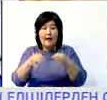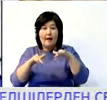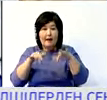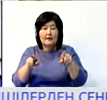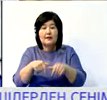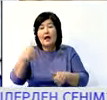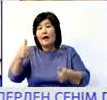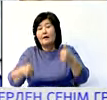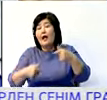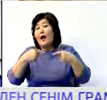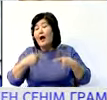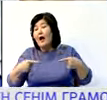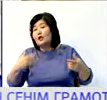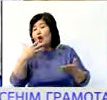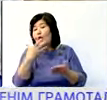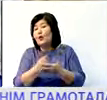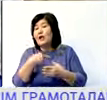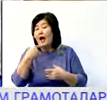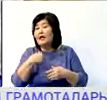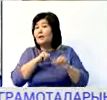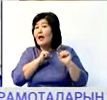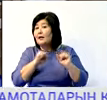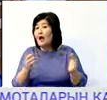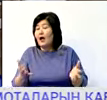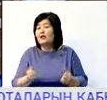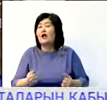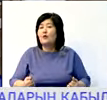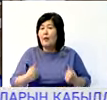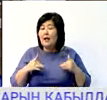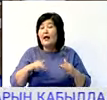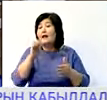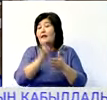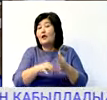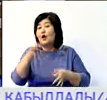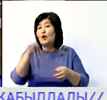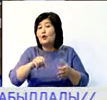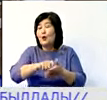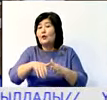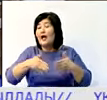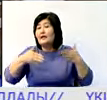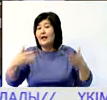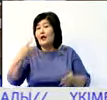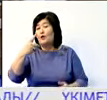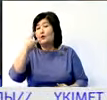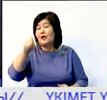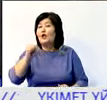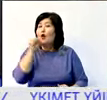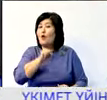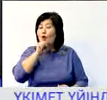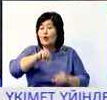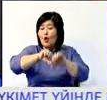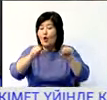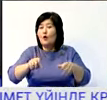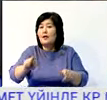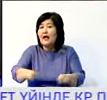сөз жарыстырады. Әр тарап өз уәжін айтып, дәйектерін келтіруге барын салмақ. Негізі сот залындағы 21 адамға ұрлық, құбырларды